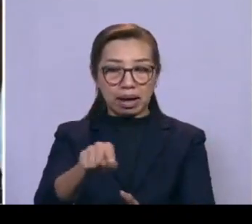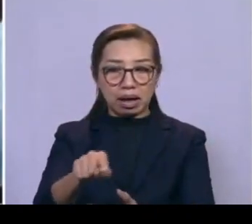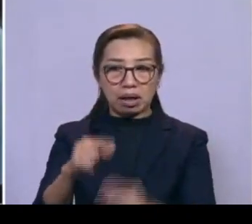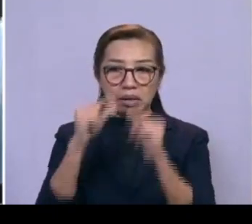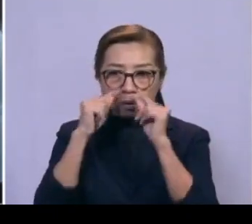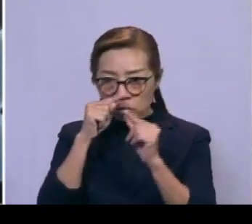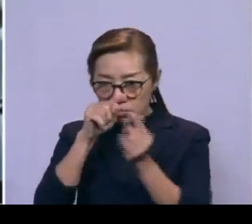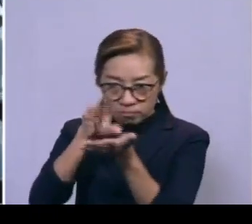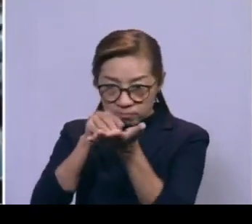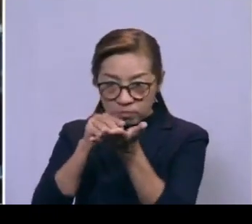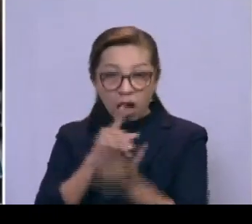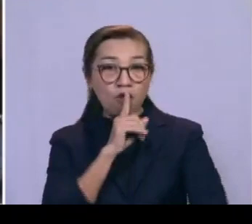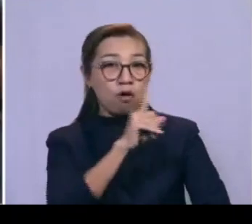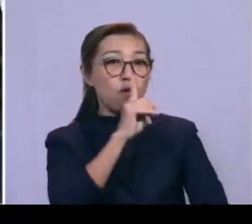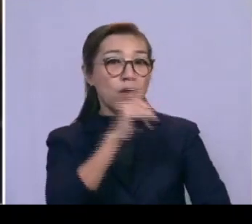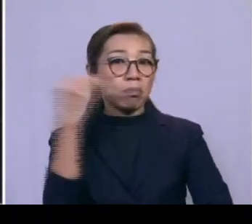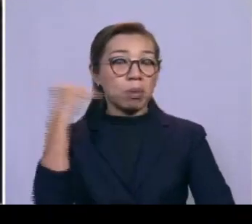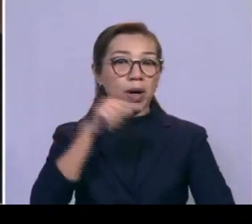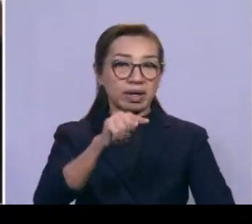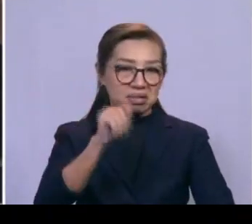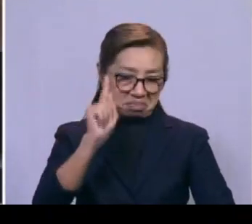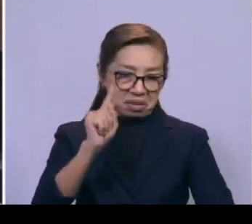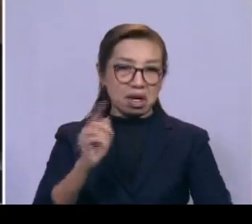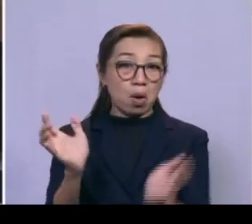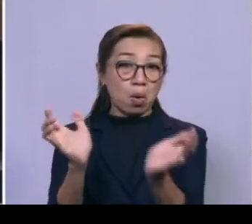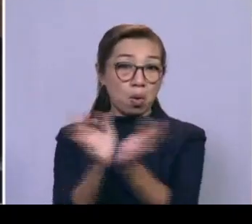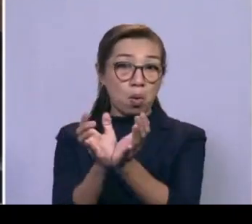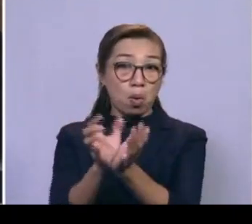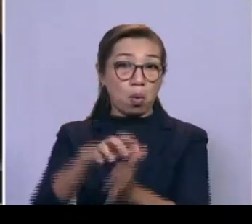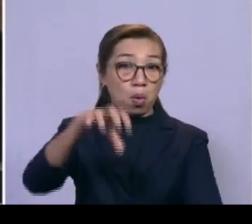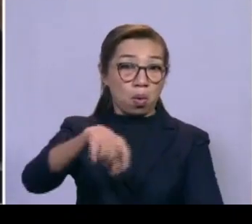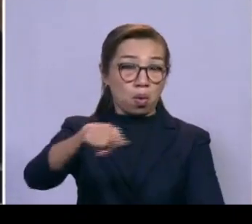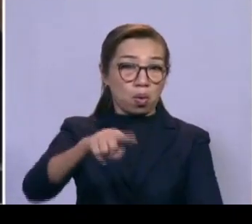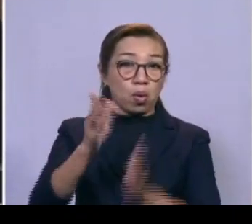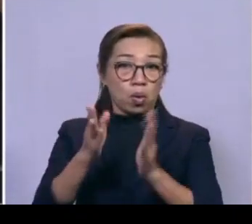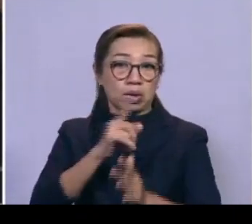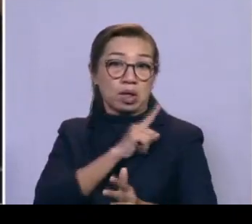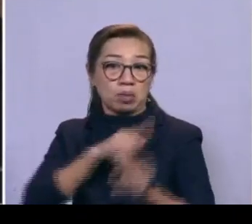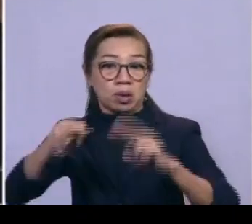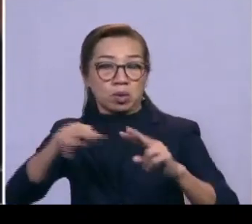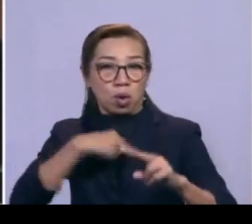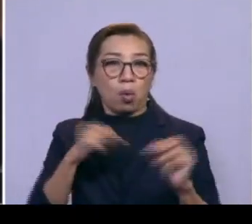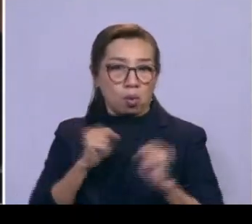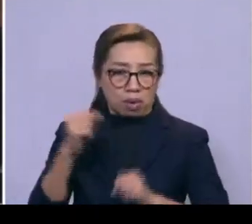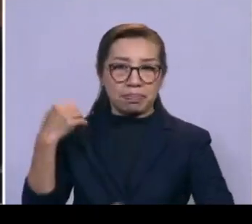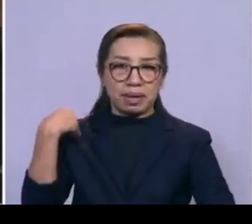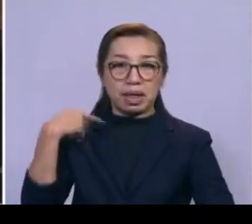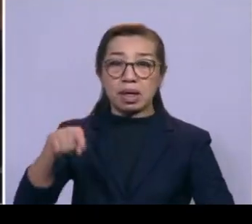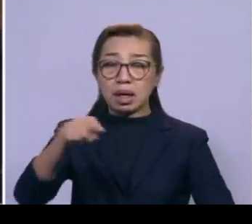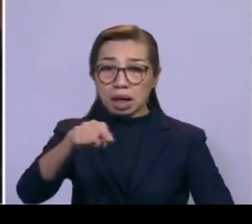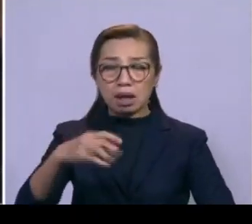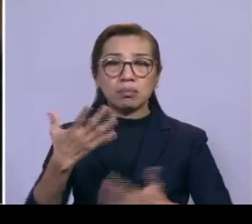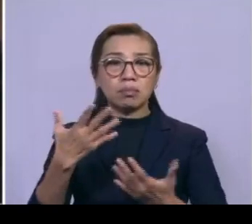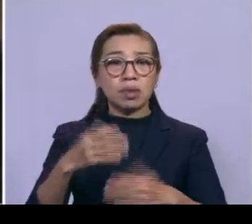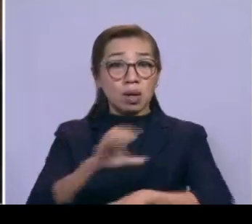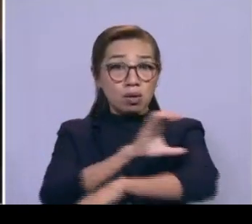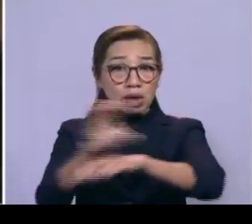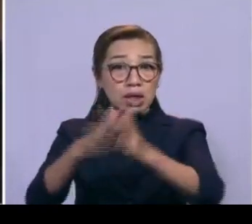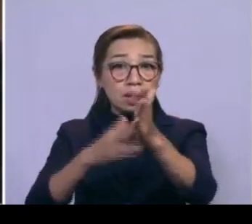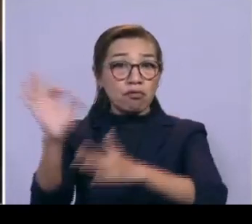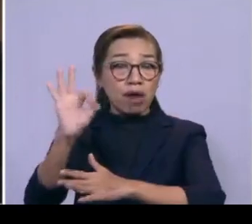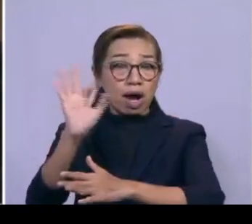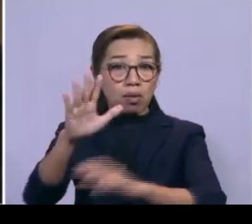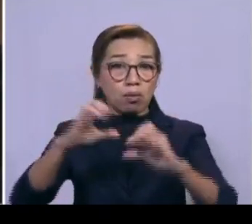ฉมาตลอดอยู่แล้วนะคะส่วนประเด็นรถไฟฟ้าสายสีส้มที่เกี่ยวข้องกับพรรคภูมิใจไทยคุณหิมาลัยบอกว่าไม่เคยรู้มาก่อนไม่มีการเตรียมอะ